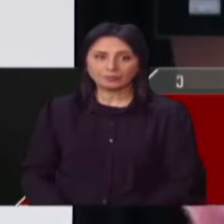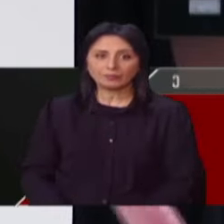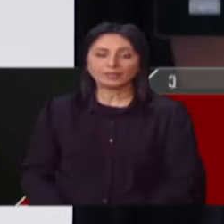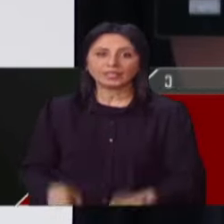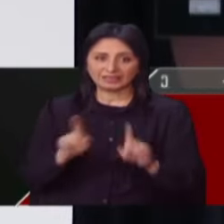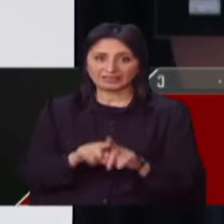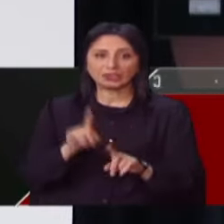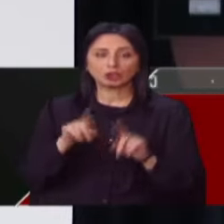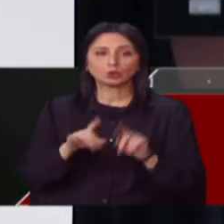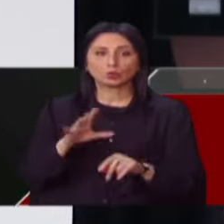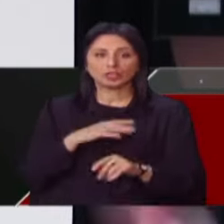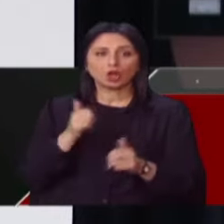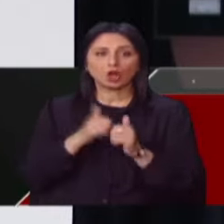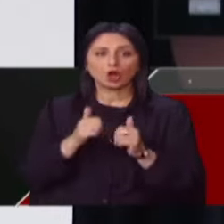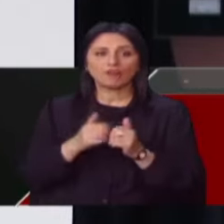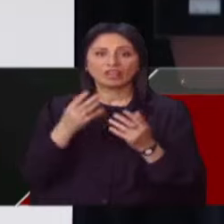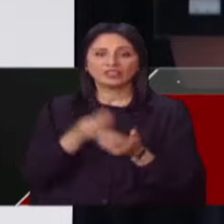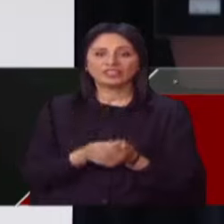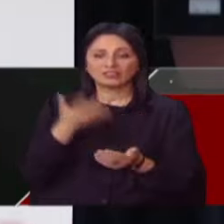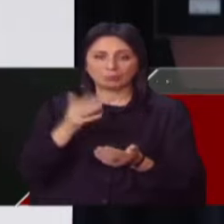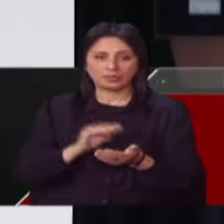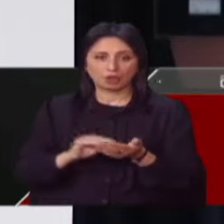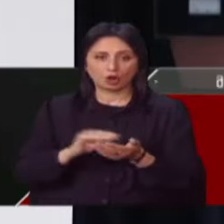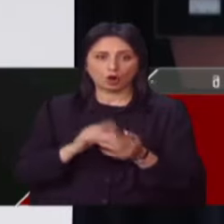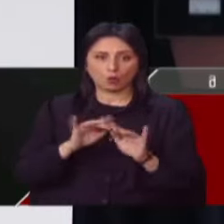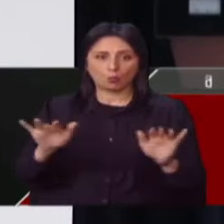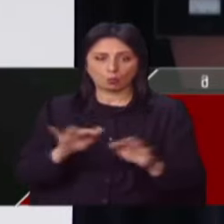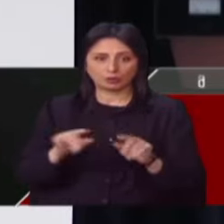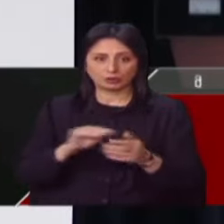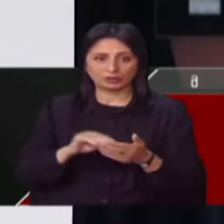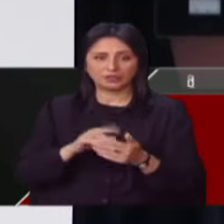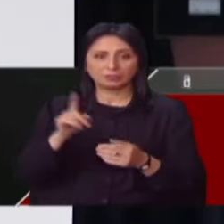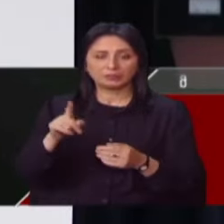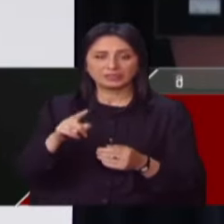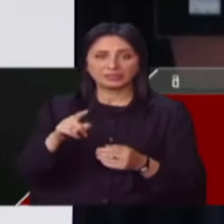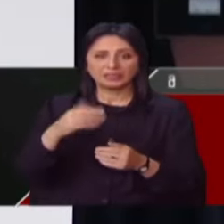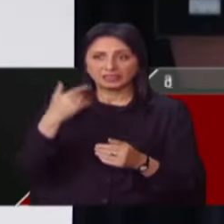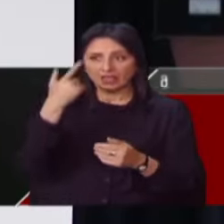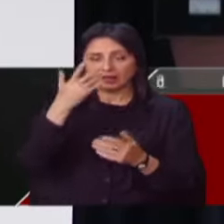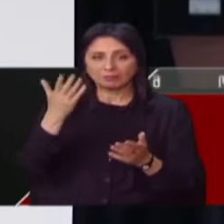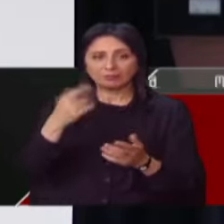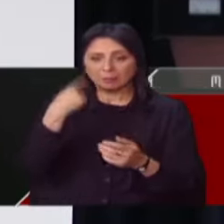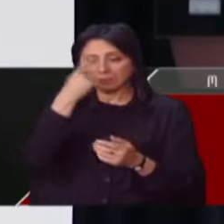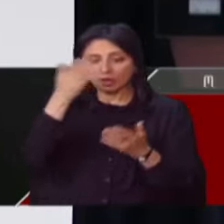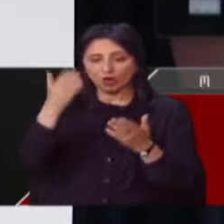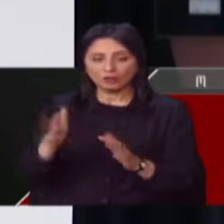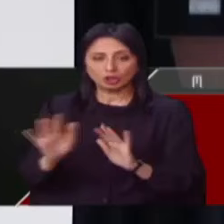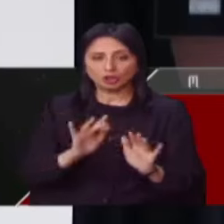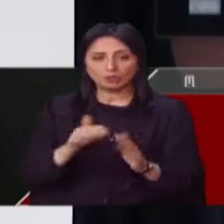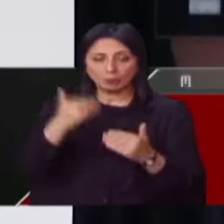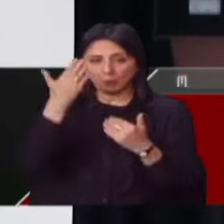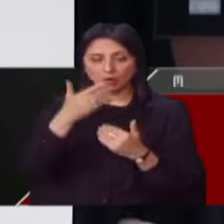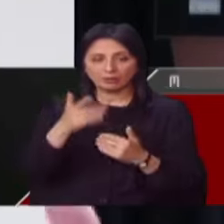ისე ზოგადად იყო ყოველ მხრივ ძვირფასი კომპოზიტორი და აი ამ ყოველივეს და მის პორტრეტს, ასე ვთქვათ, მის პიროვნულ და შემოქმედებით